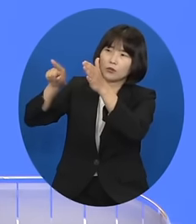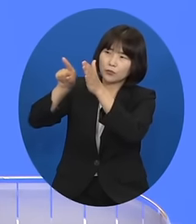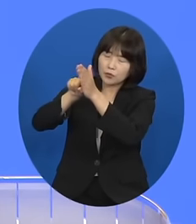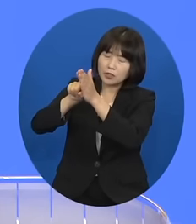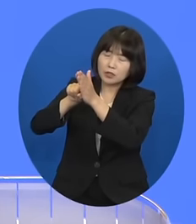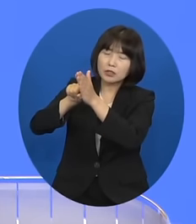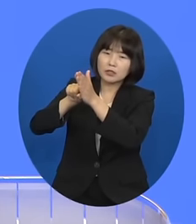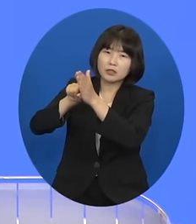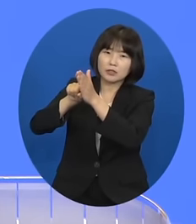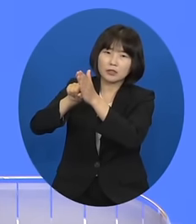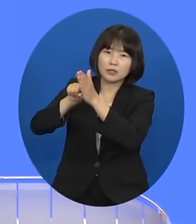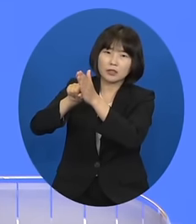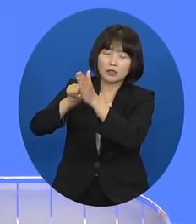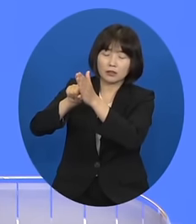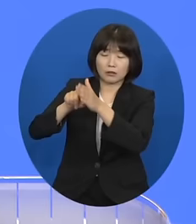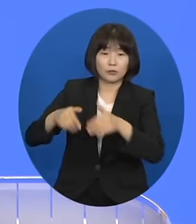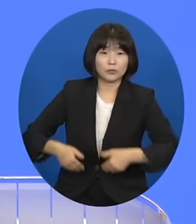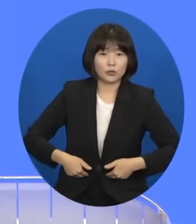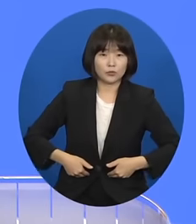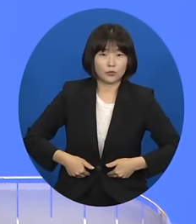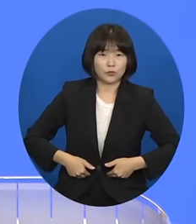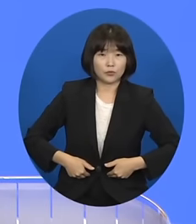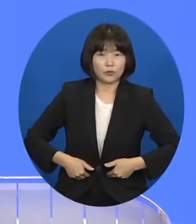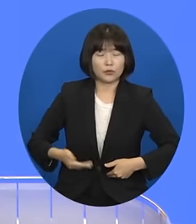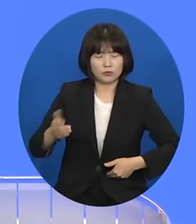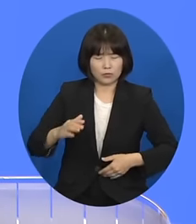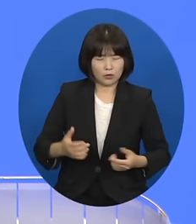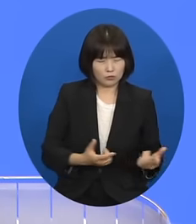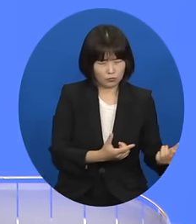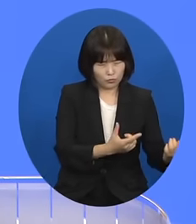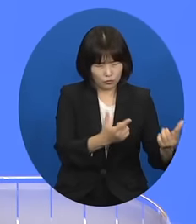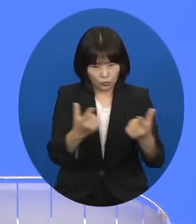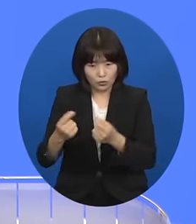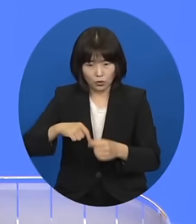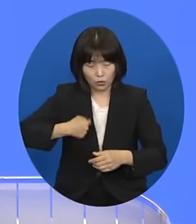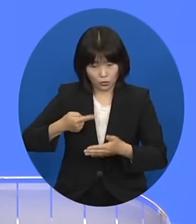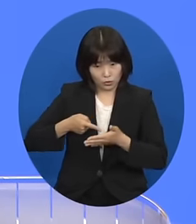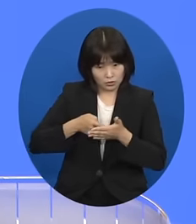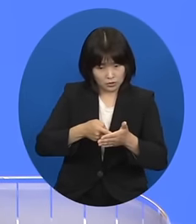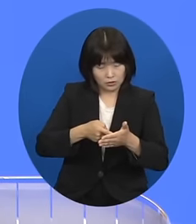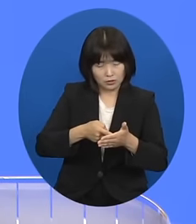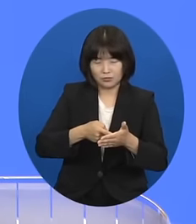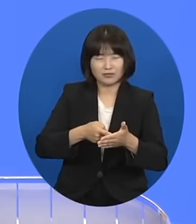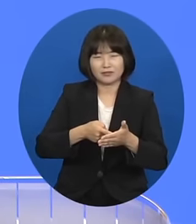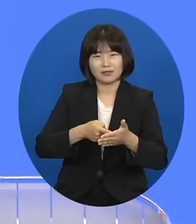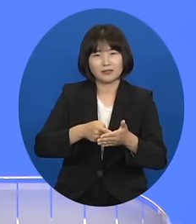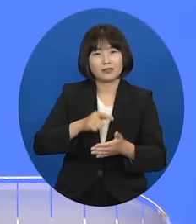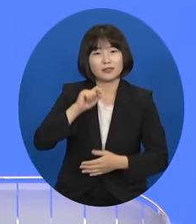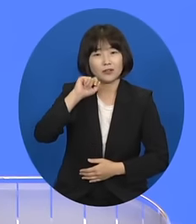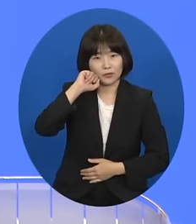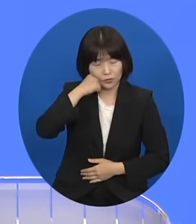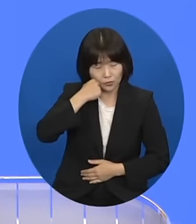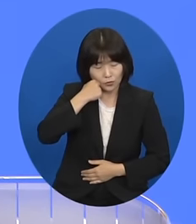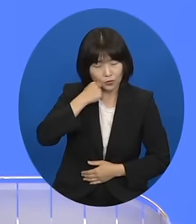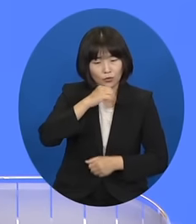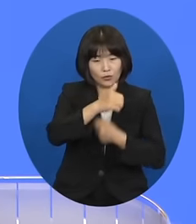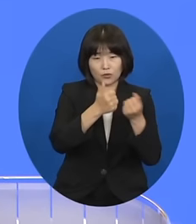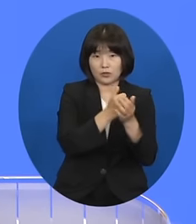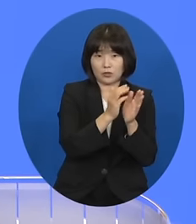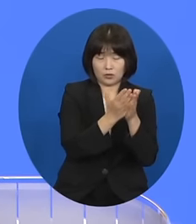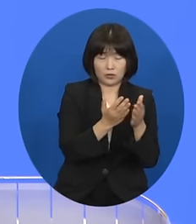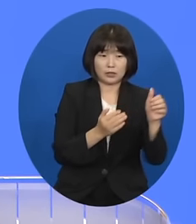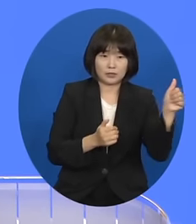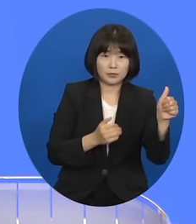그렇게 내어드려야겠지요. 하지만 말씀드린 것처럼 모두가 독신일 수는 없고 성경은 기본적으로 남자와